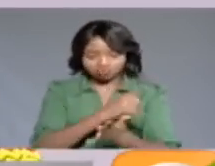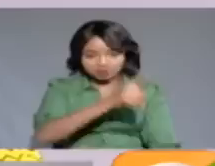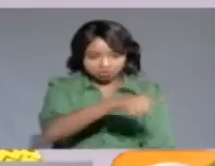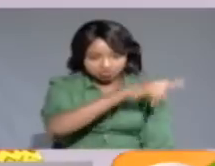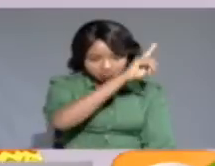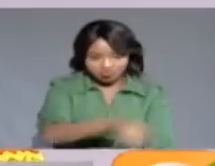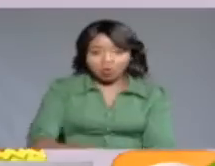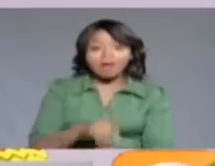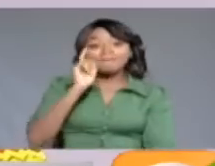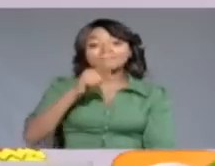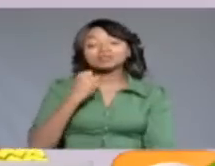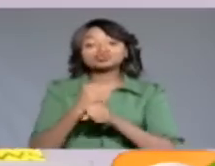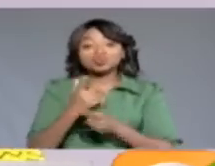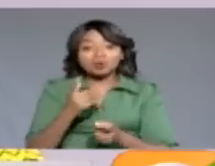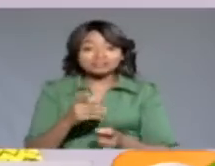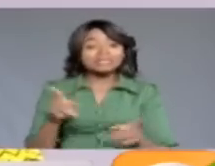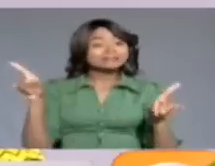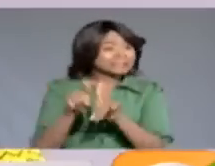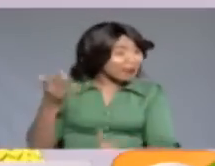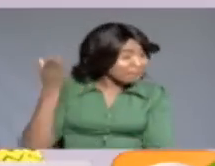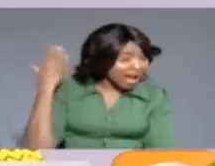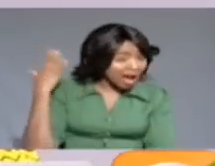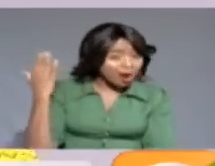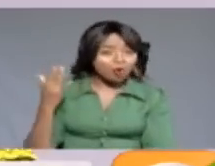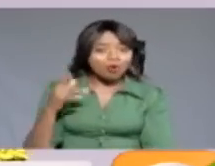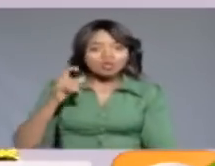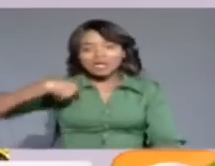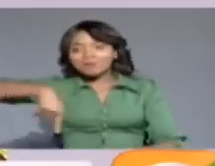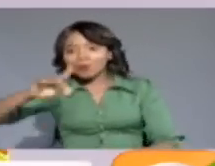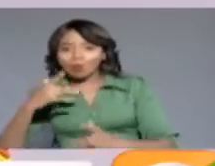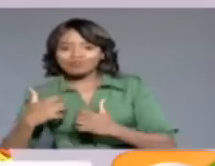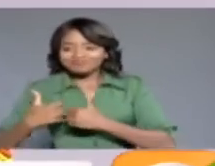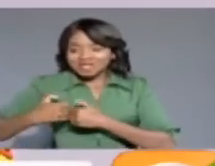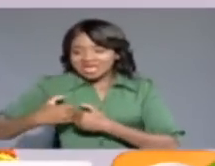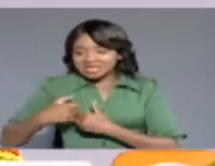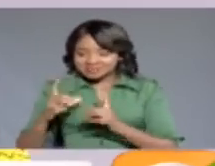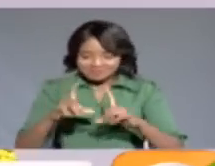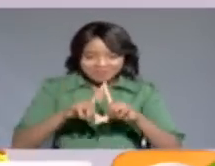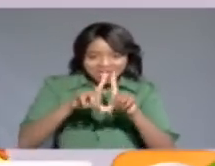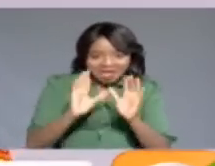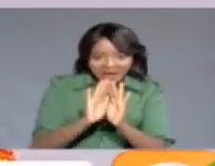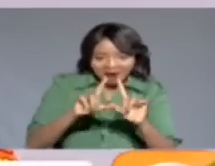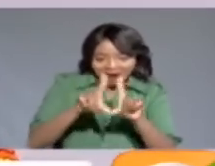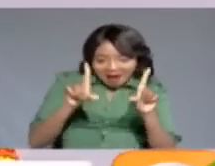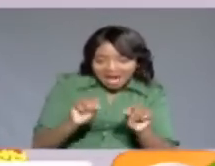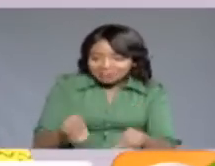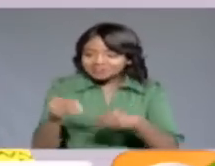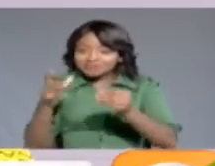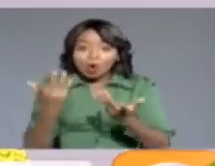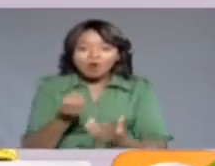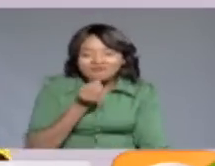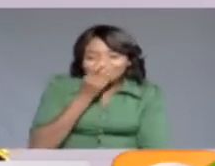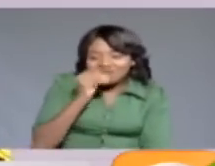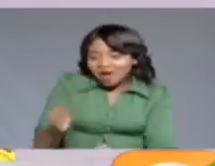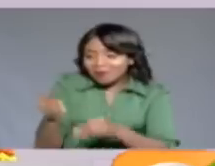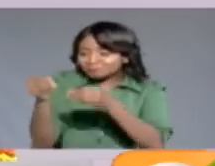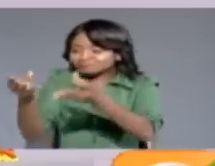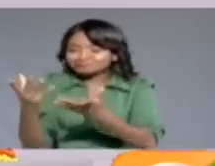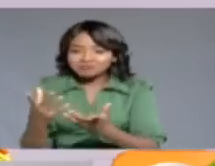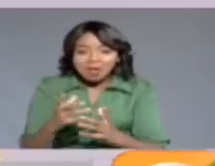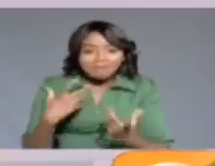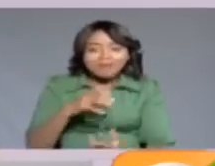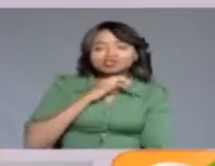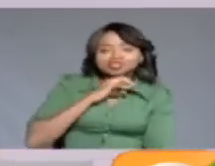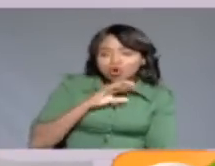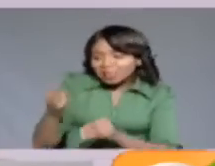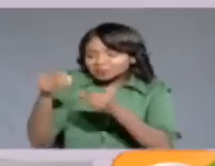Yani inafaa vile vile zamani ulivyokuwa unakwenda date yako unabeba kakadi. Mara umebeba maua. Mara sijui umeficha nini.